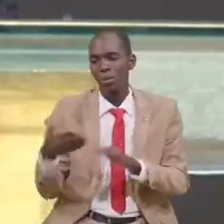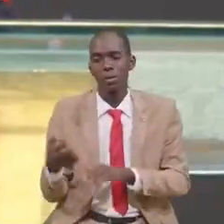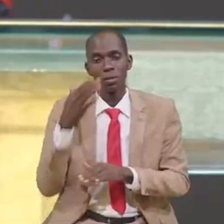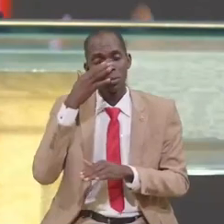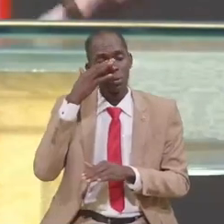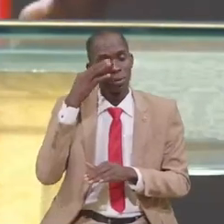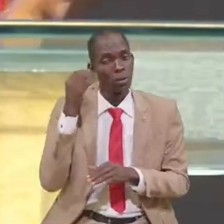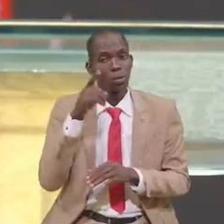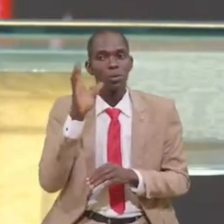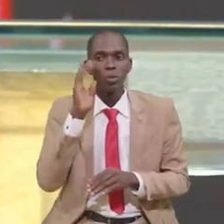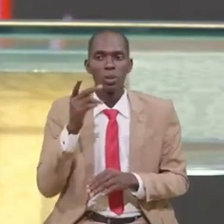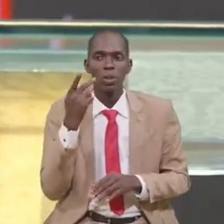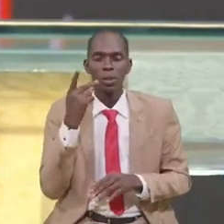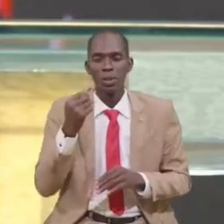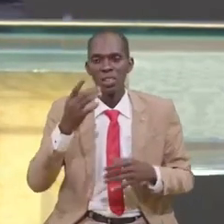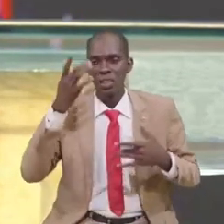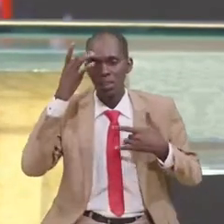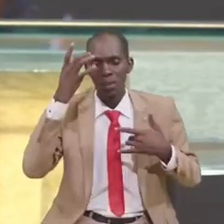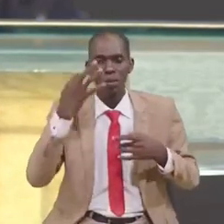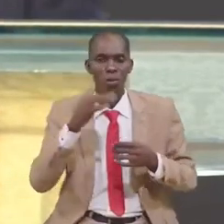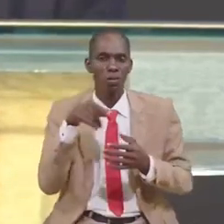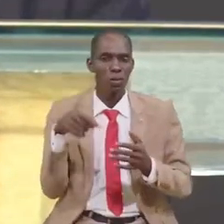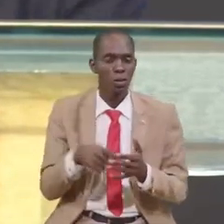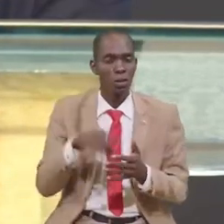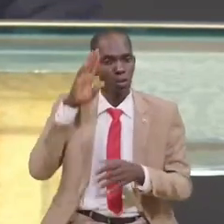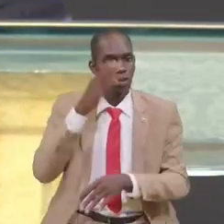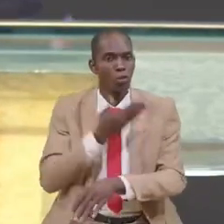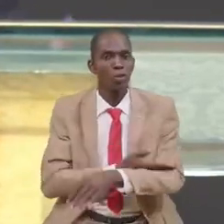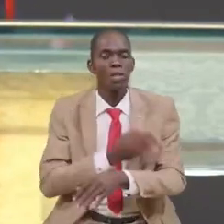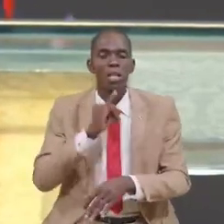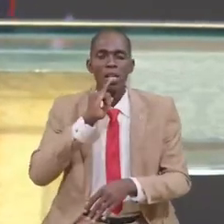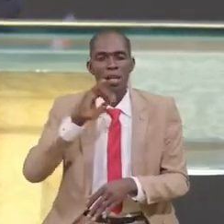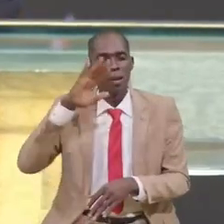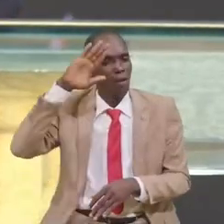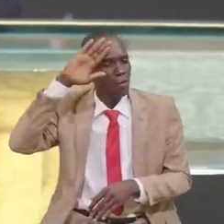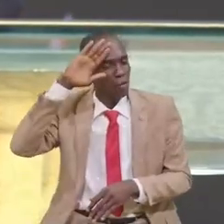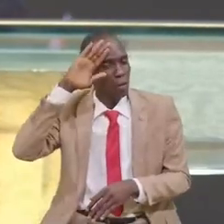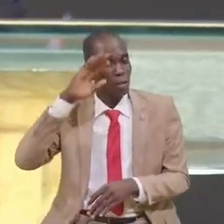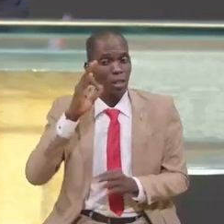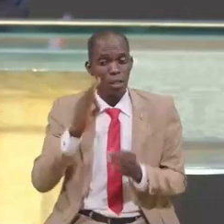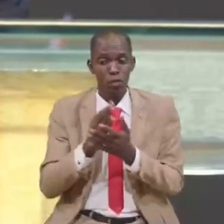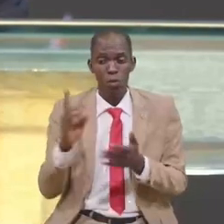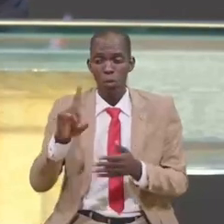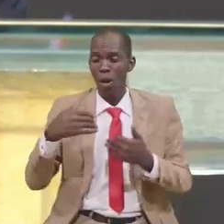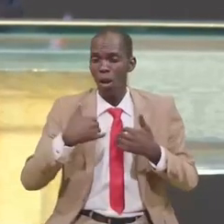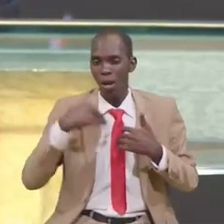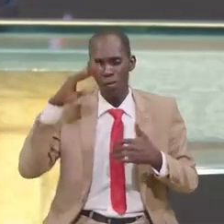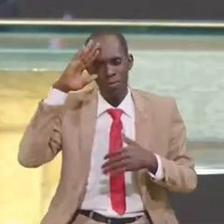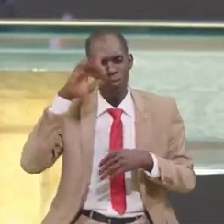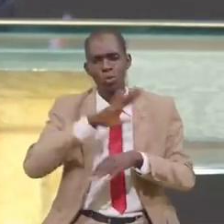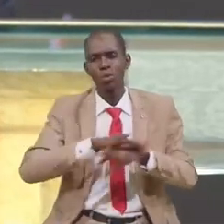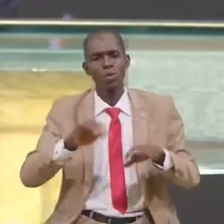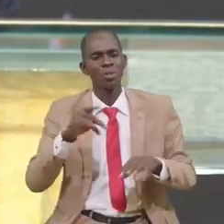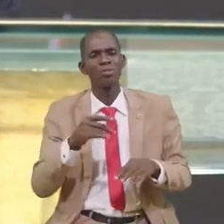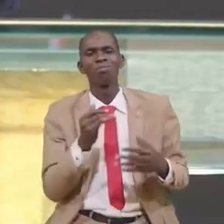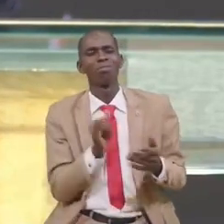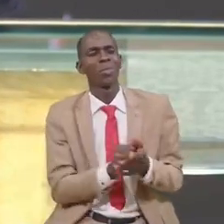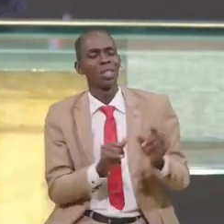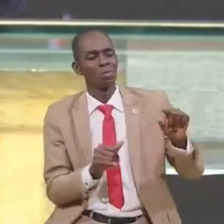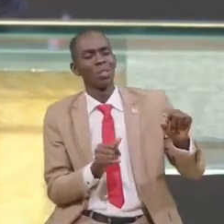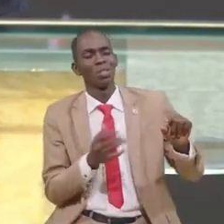la maladie de ce fils était la fièvre. Donc, celui qui a la fièvre, on parle du corps. Ça, c'est une simple